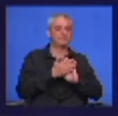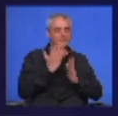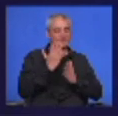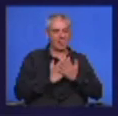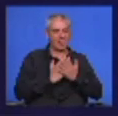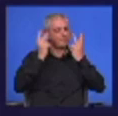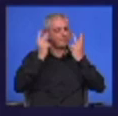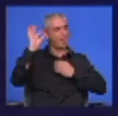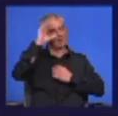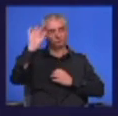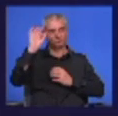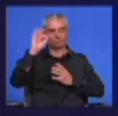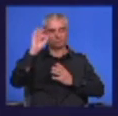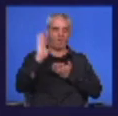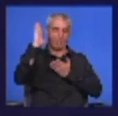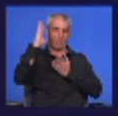שלו.